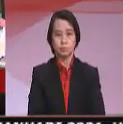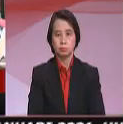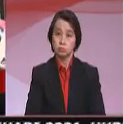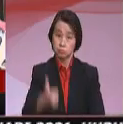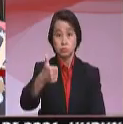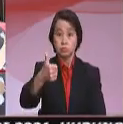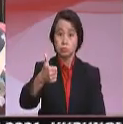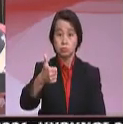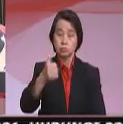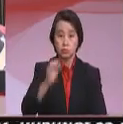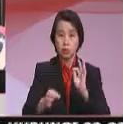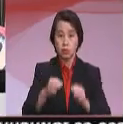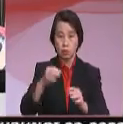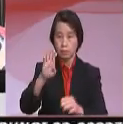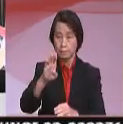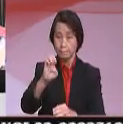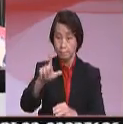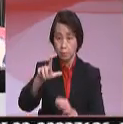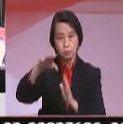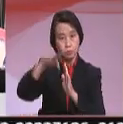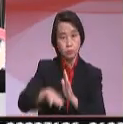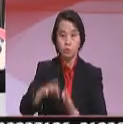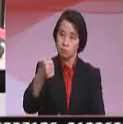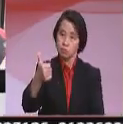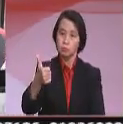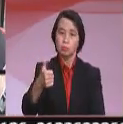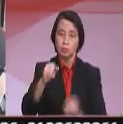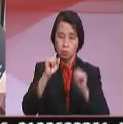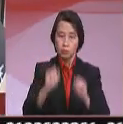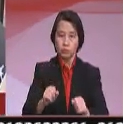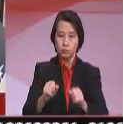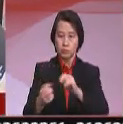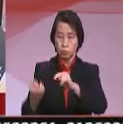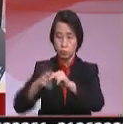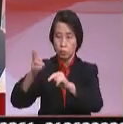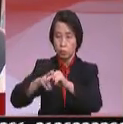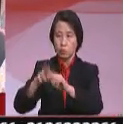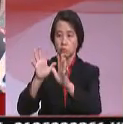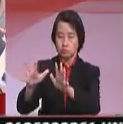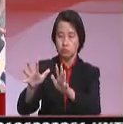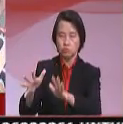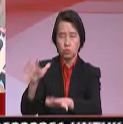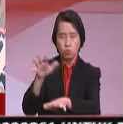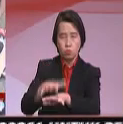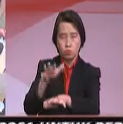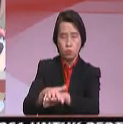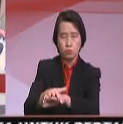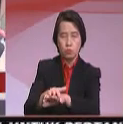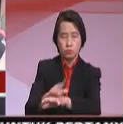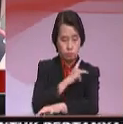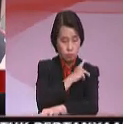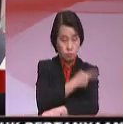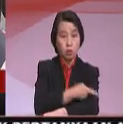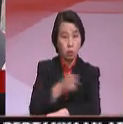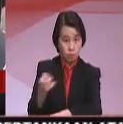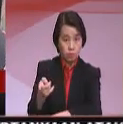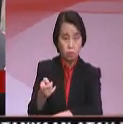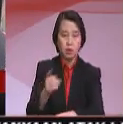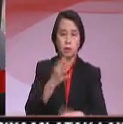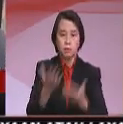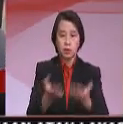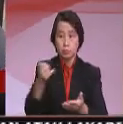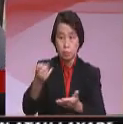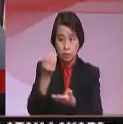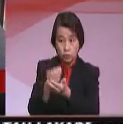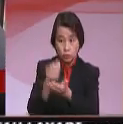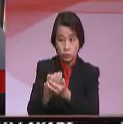Elok jugalah kalau dikurangkan so that dia boleh increase dia punya capacity, and then maybe duit yang